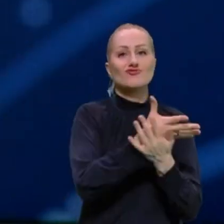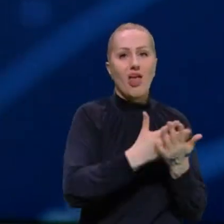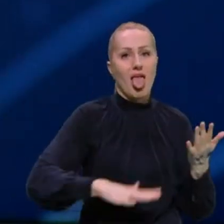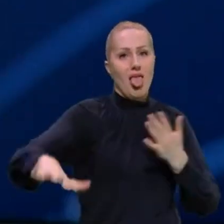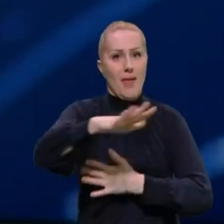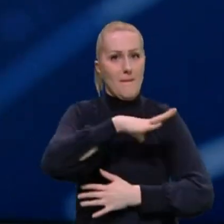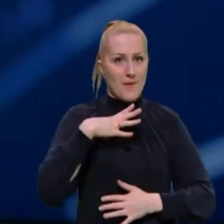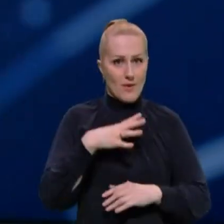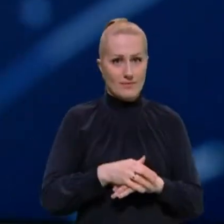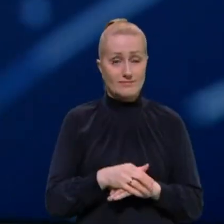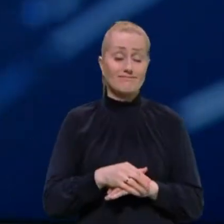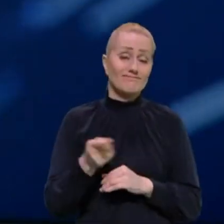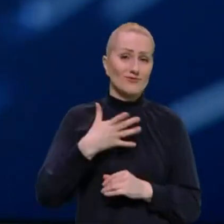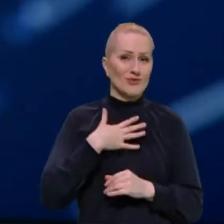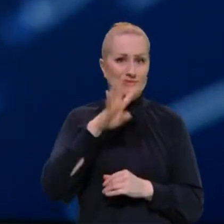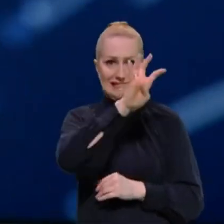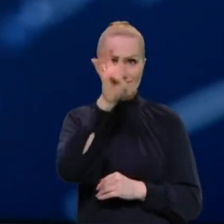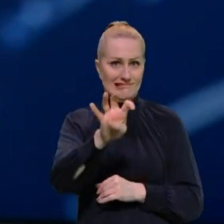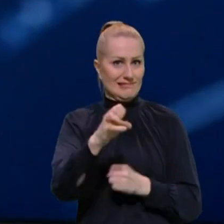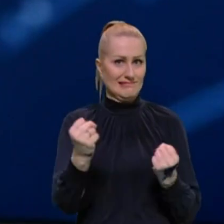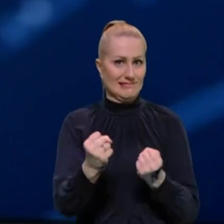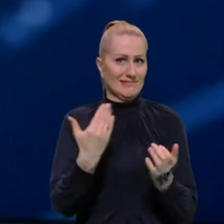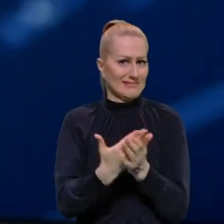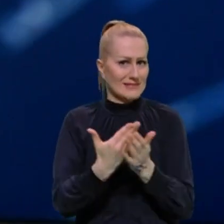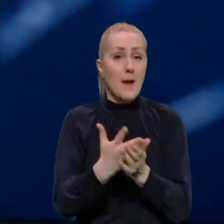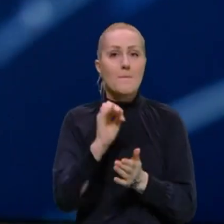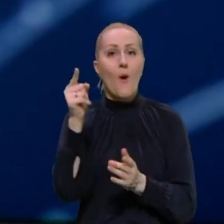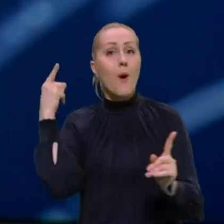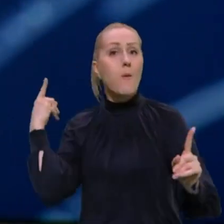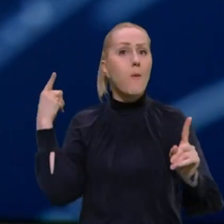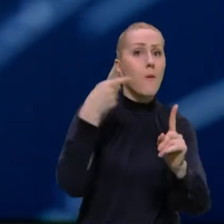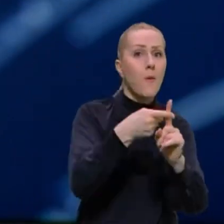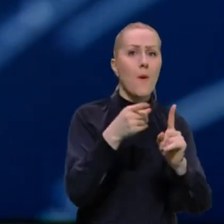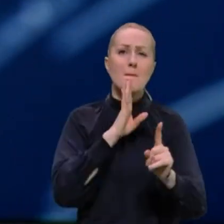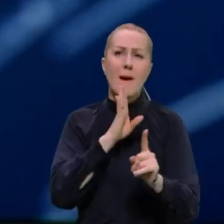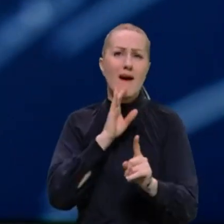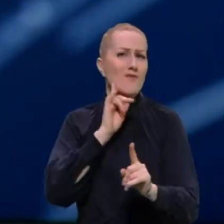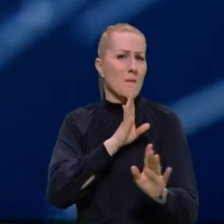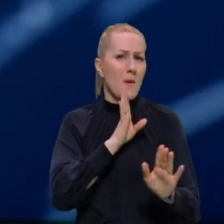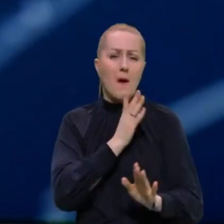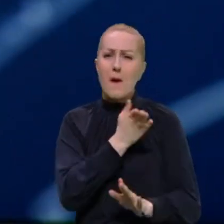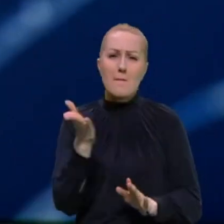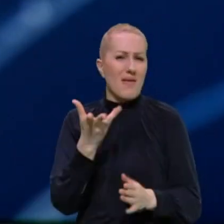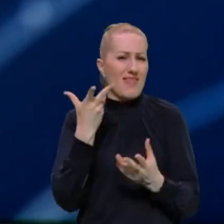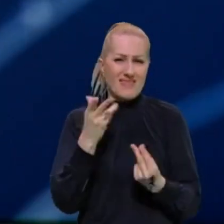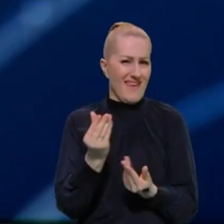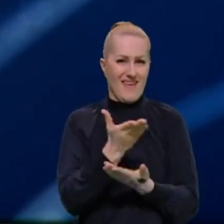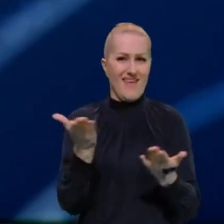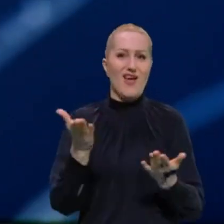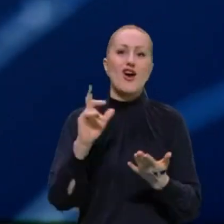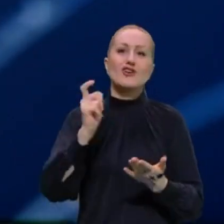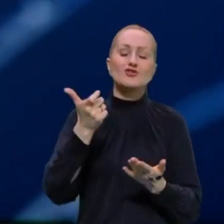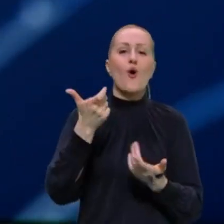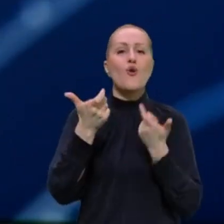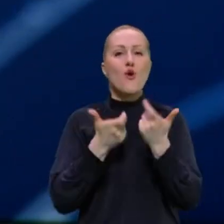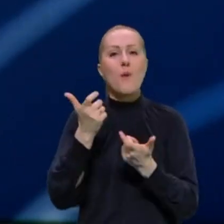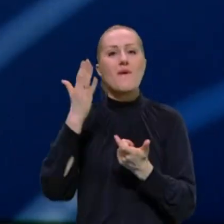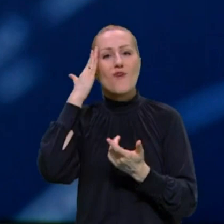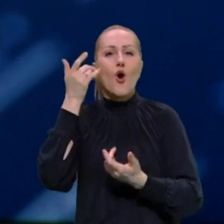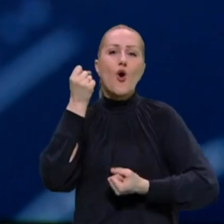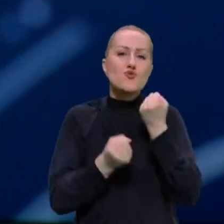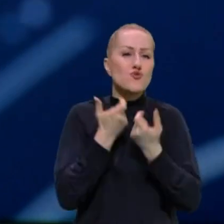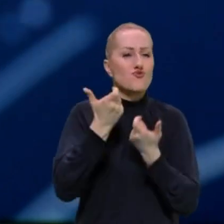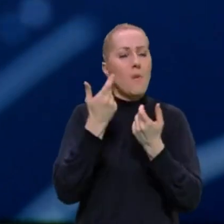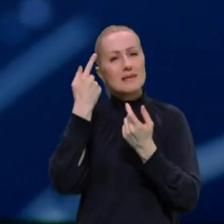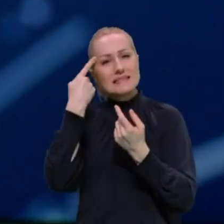powietrznej. Jest to zagadka, dlatego że tego typu rakiety raczej to nie są rakiety, które wykonują jakieś misje inteligentne. Jest to rakieta,